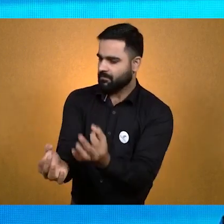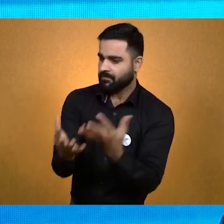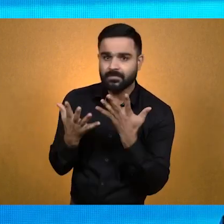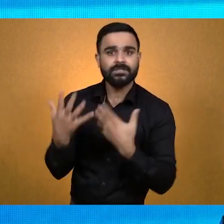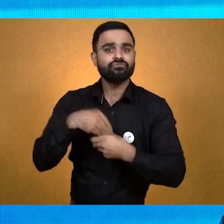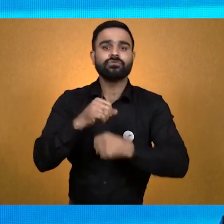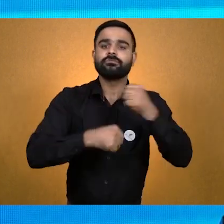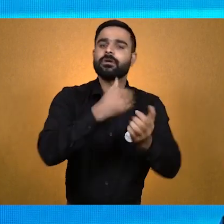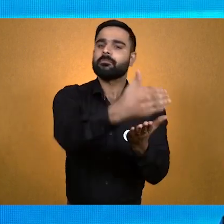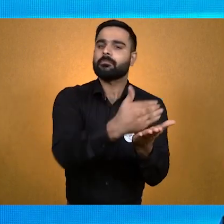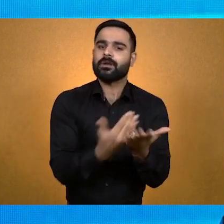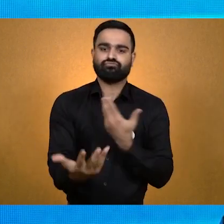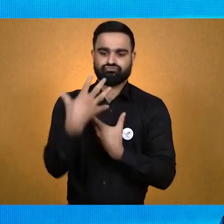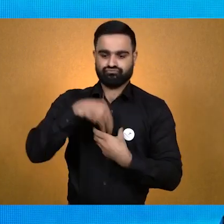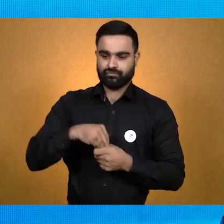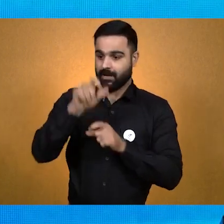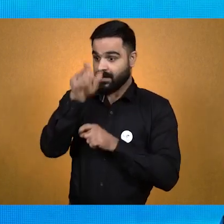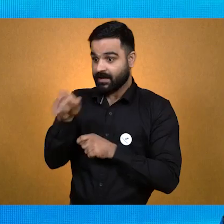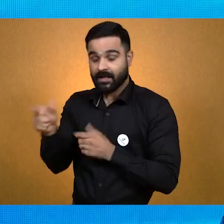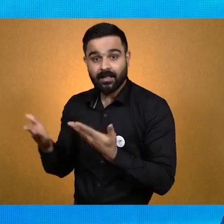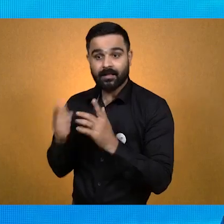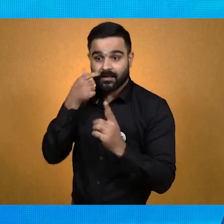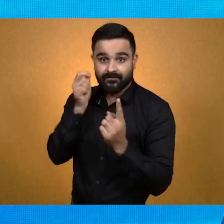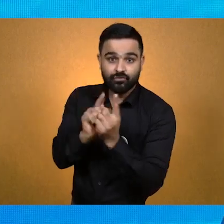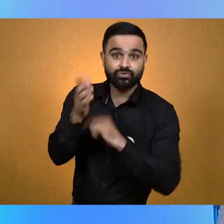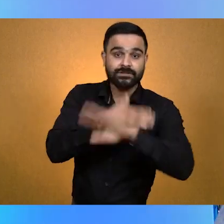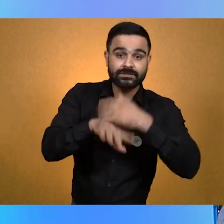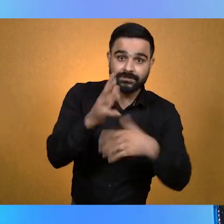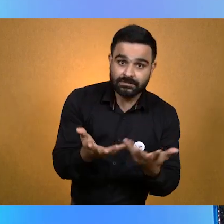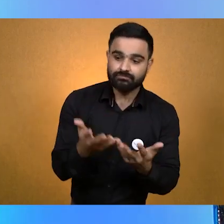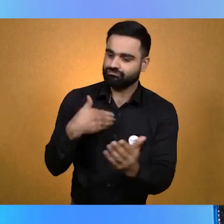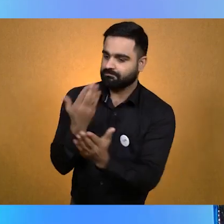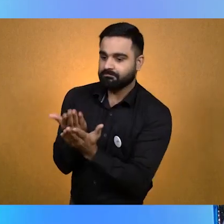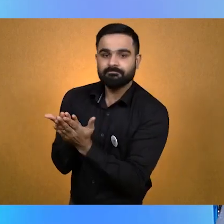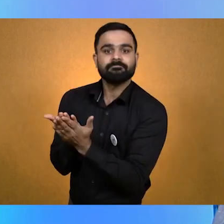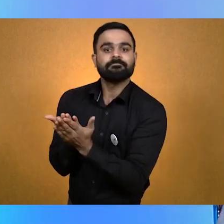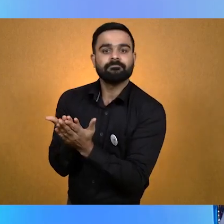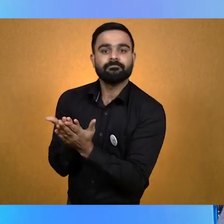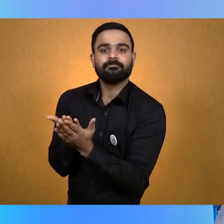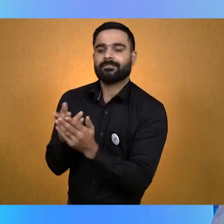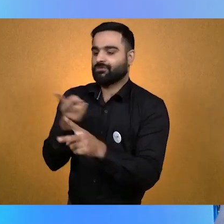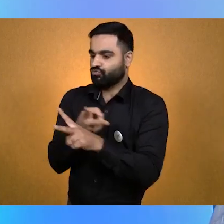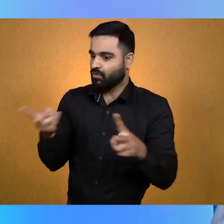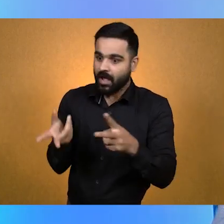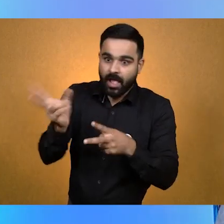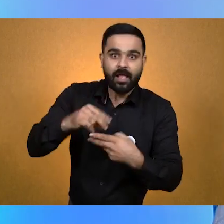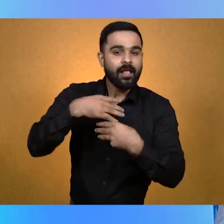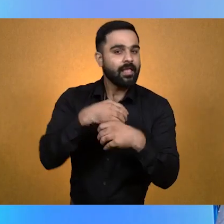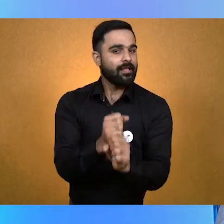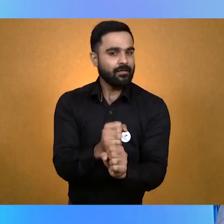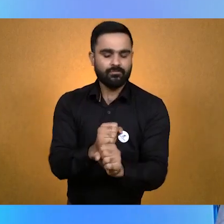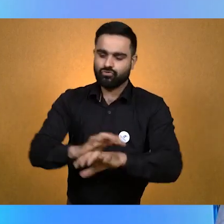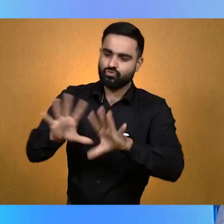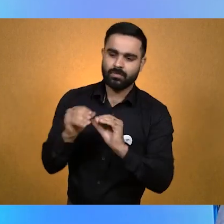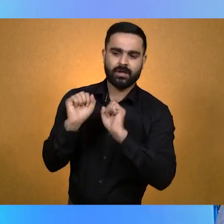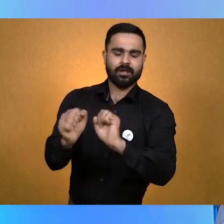विद स्पोर्ट्स प्रोग्राम्स अडैप्टेड फॉर इंडिविजुअल्स विद फिजिकल डिसेबिलिटीज टू पार्टिसिपेट in terms of recreation, also to hone